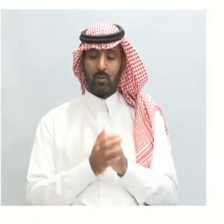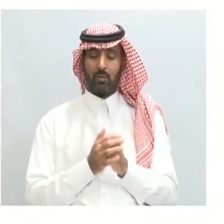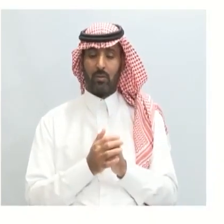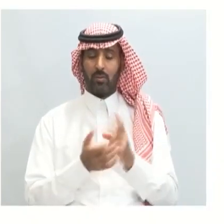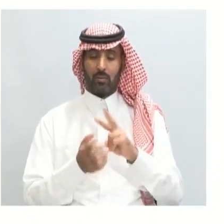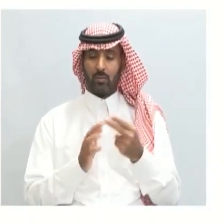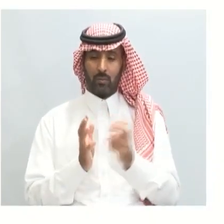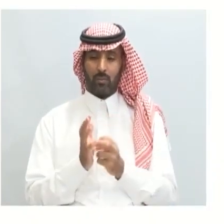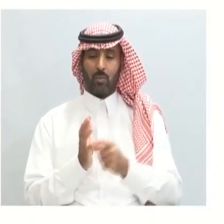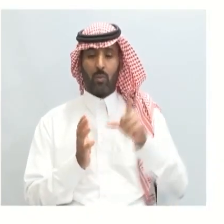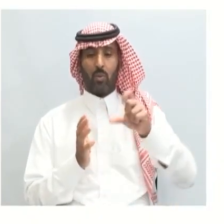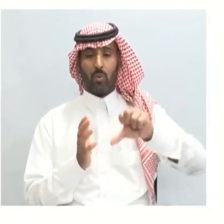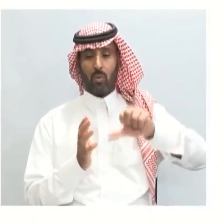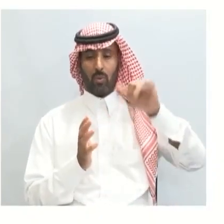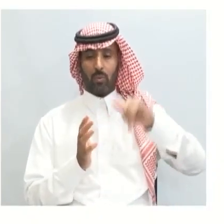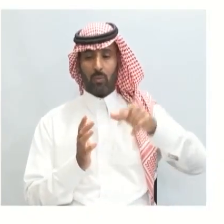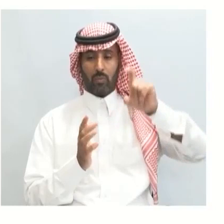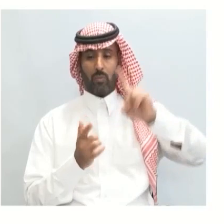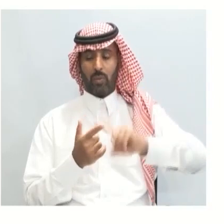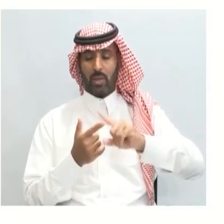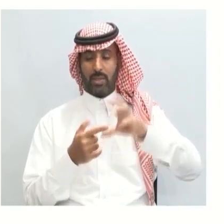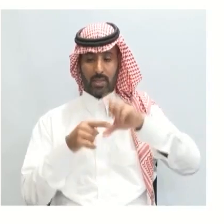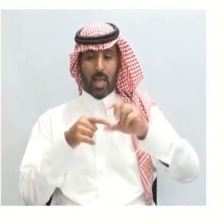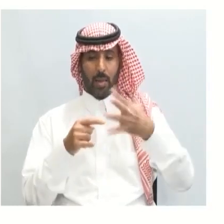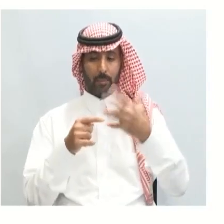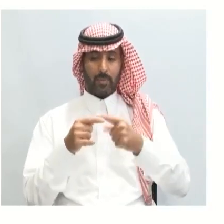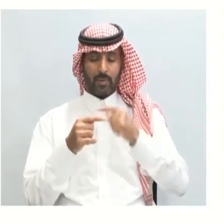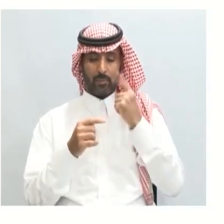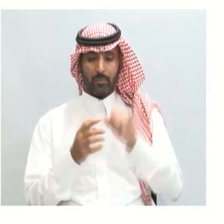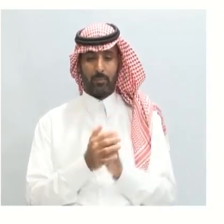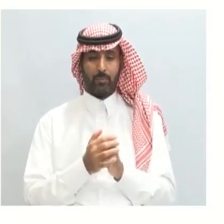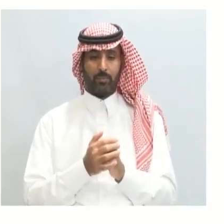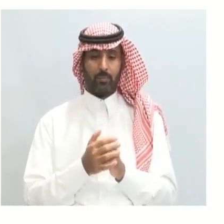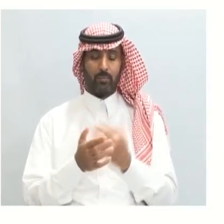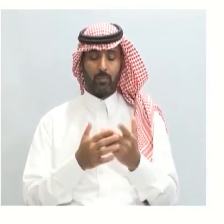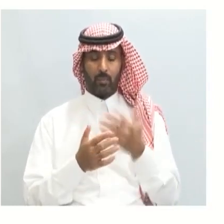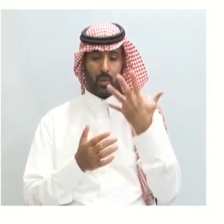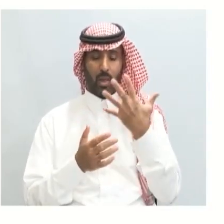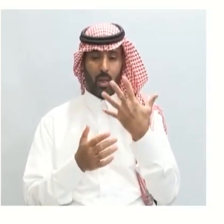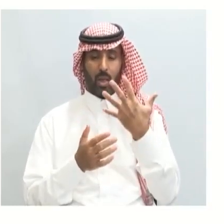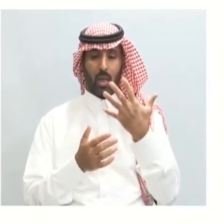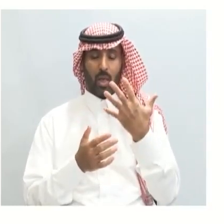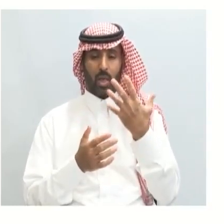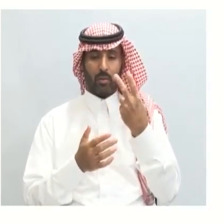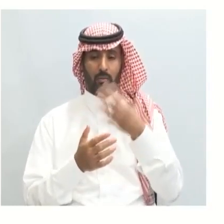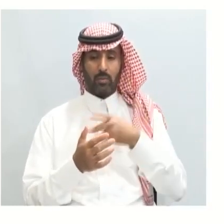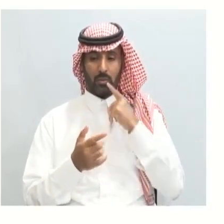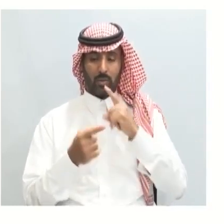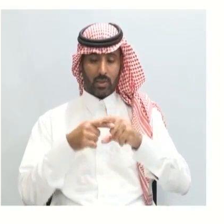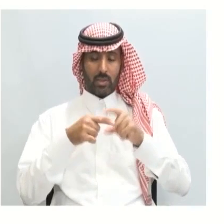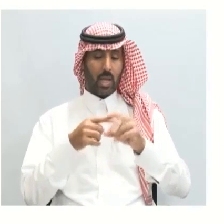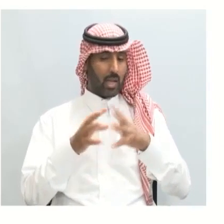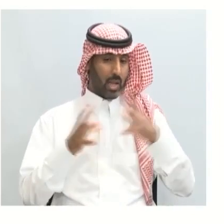في قانون بويل اذا 45 تقسي 100 ستعطيني 45 45 اضربها في